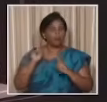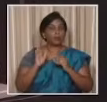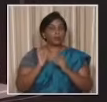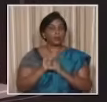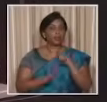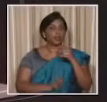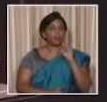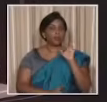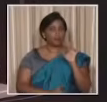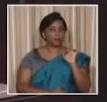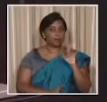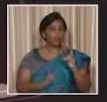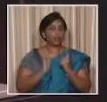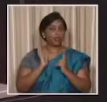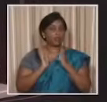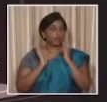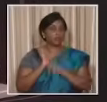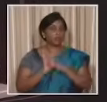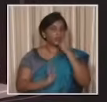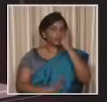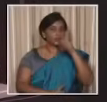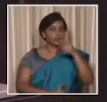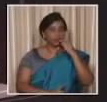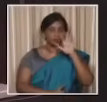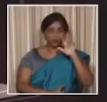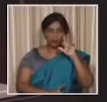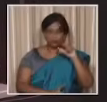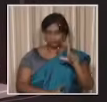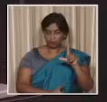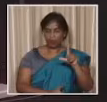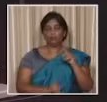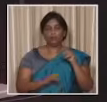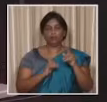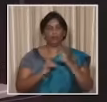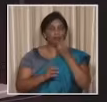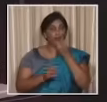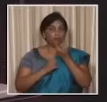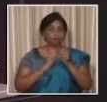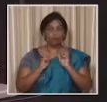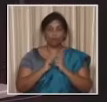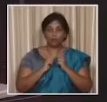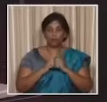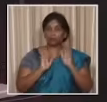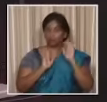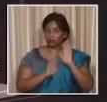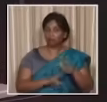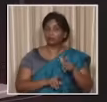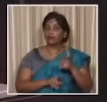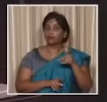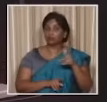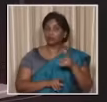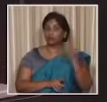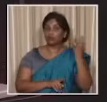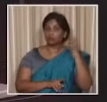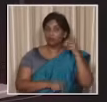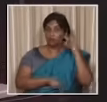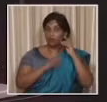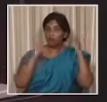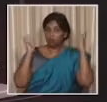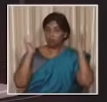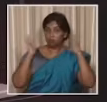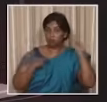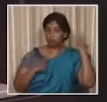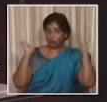මිලියන 115ක් ලක්ෂ 1158ක් පාස්කු ප්‍රහාරයෙන් ඇති වූ ගැටුම් වලින් හානියට ලක් වුණු ඉස්ලාමීය